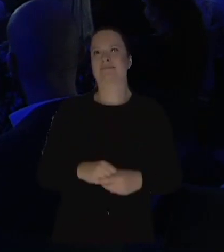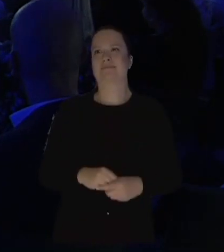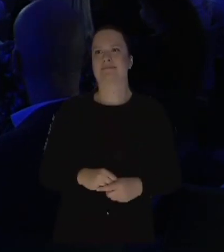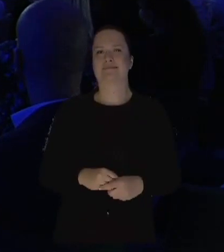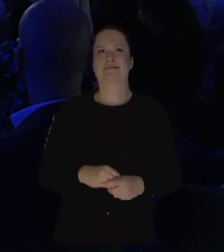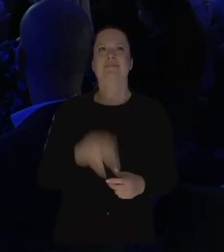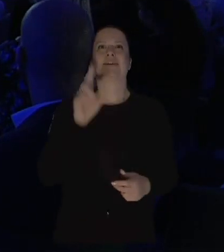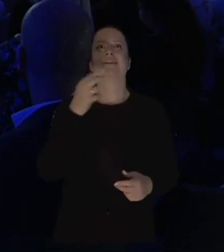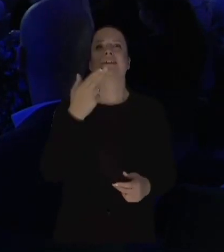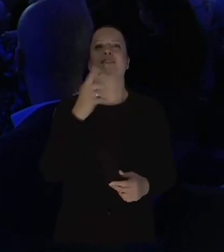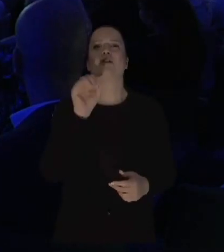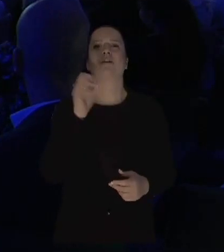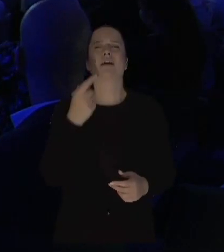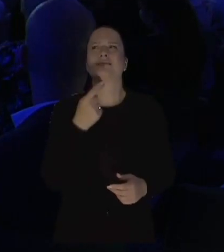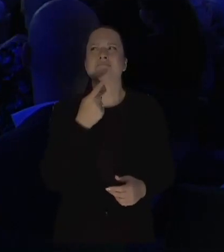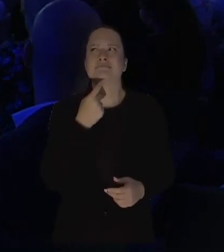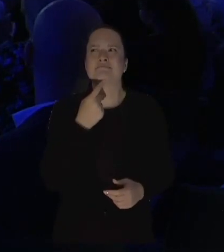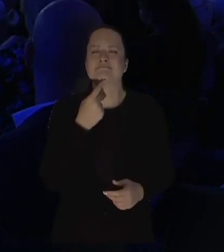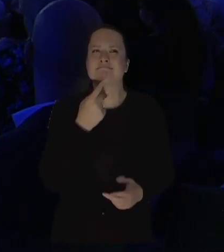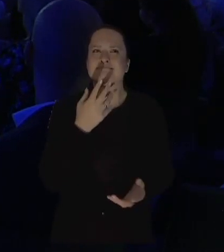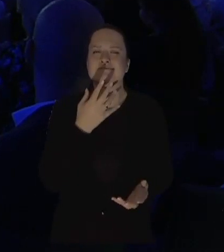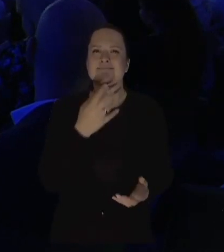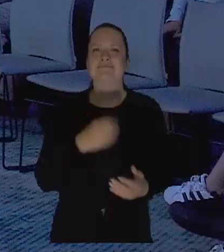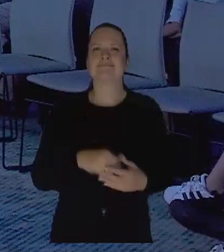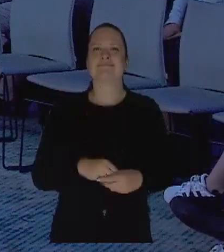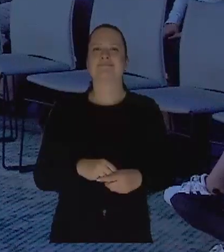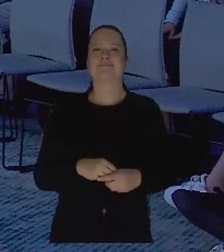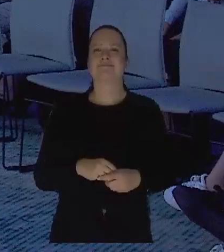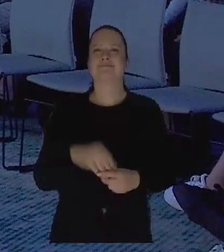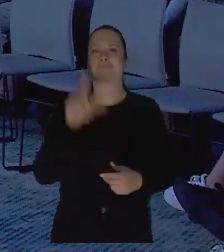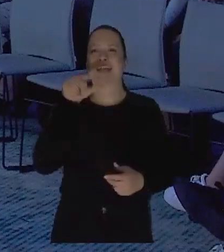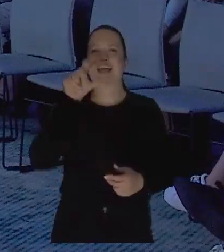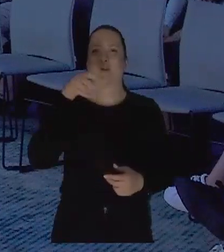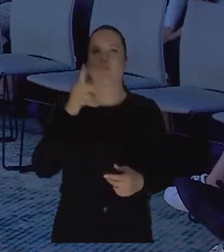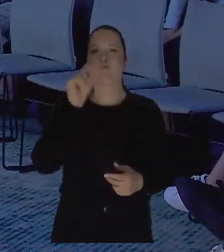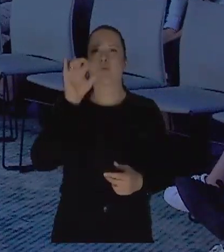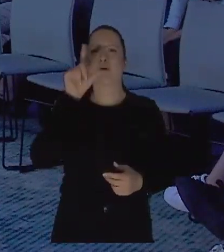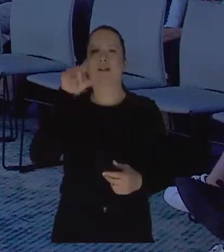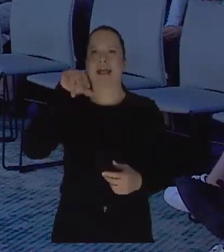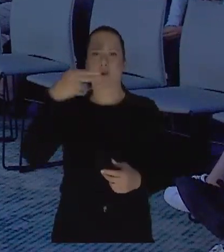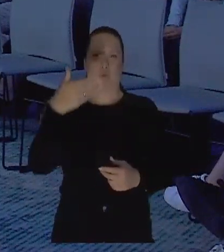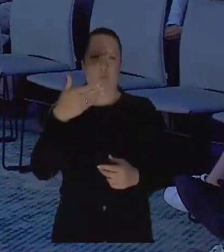Krynolina, lelum. Tak, lelum po lelum. Tak, a